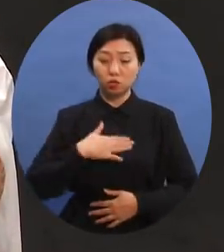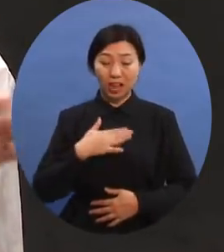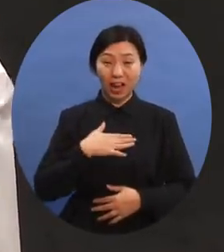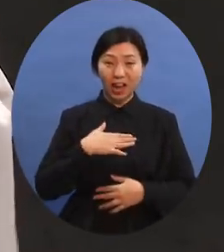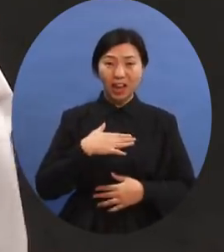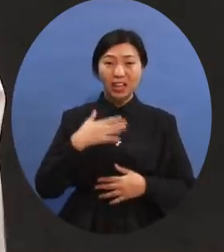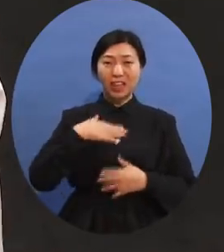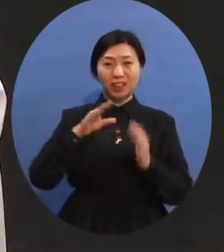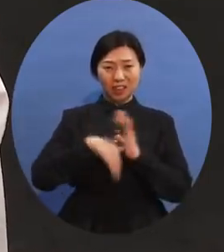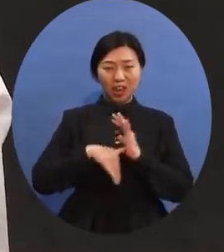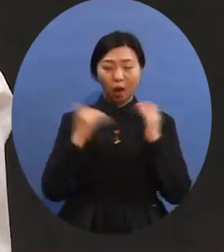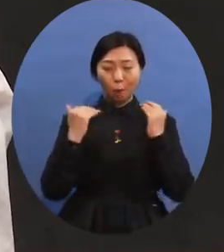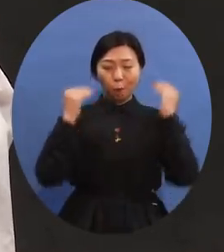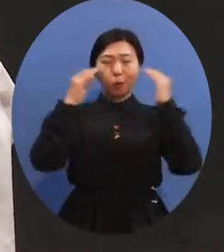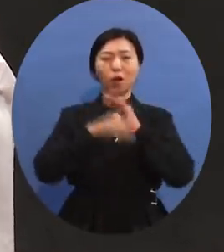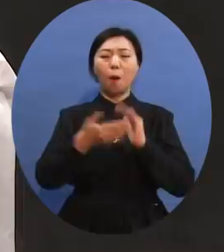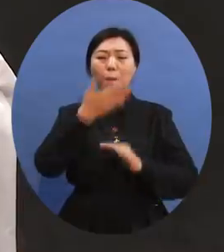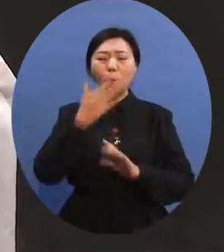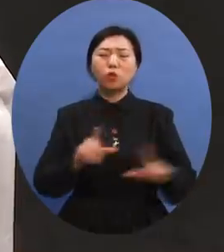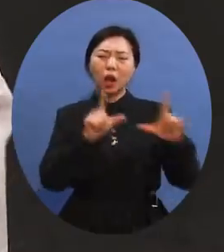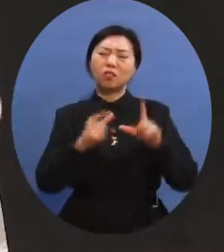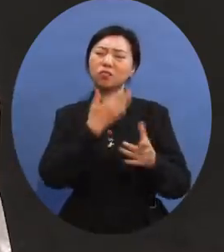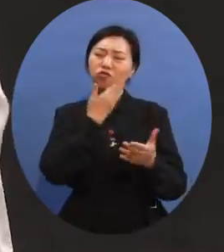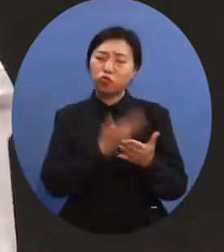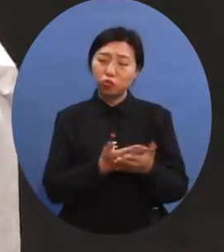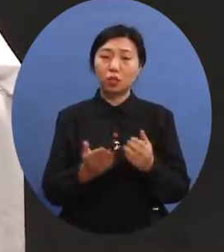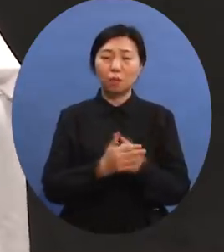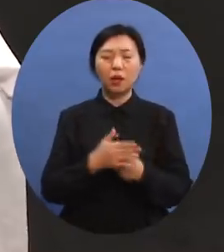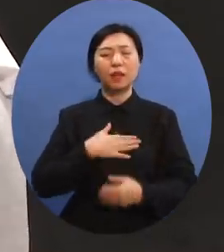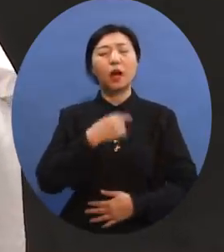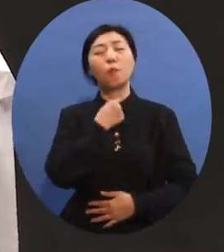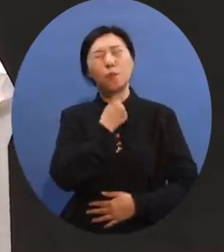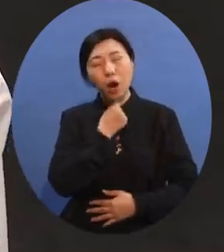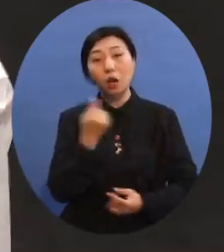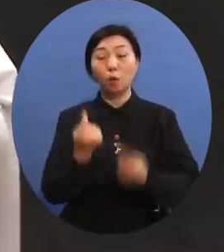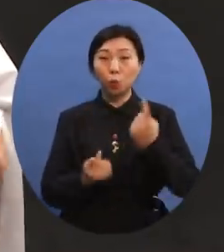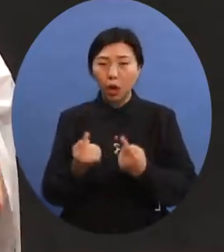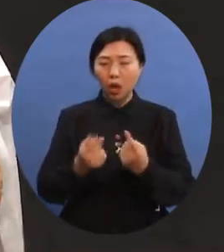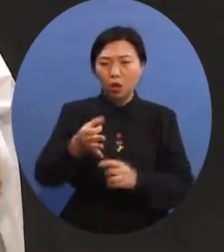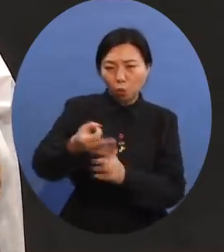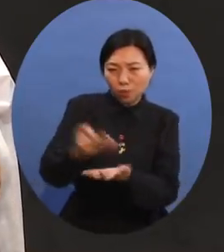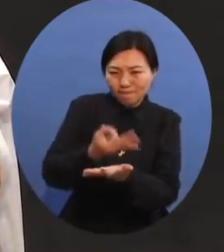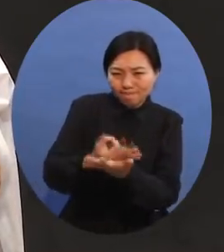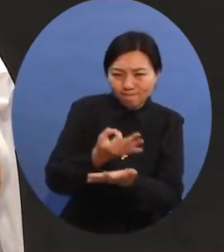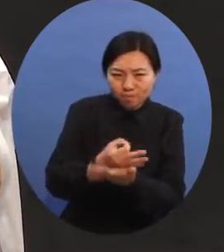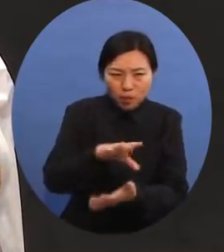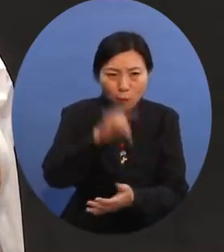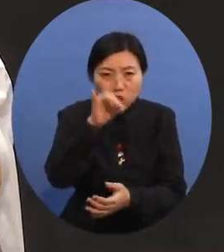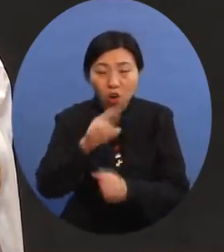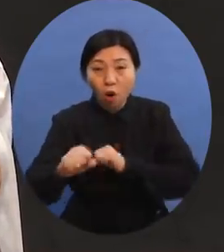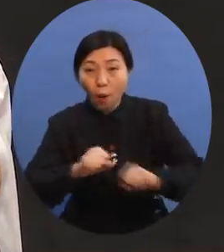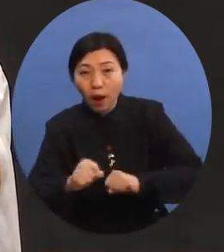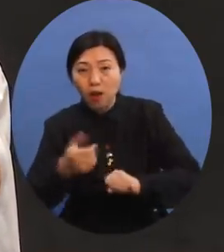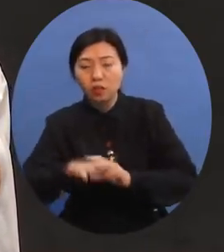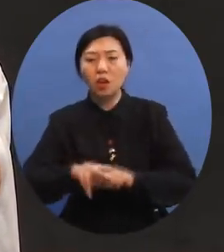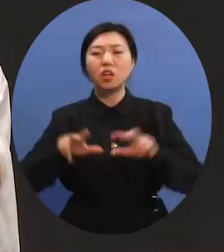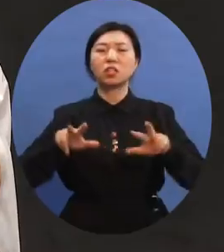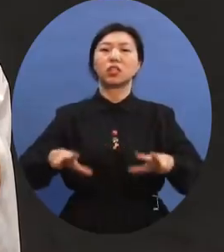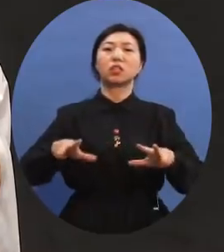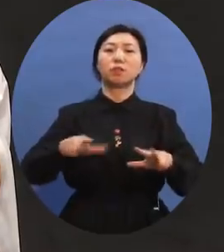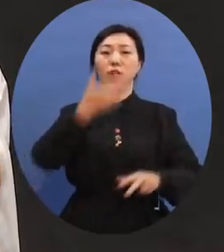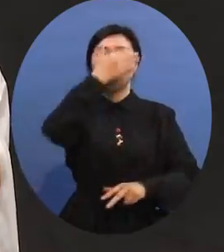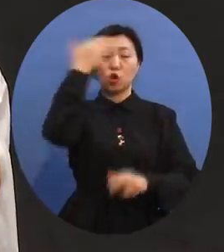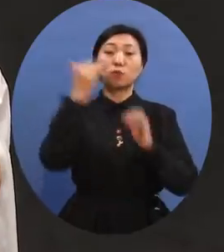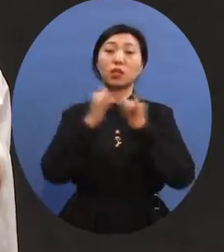잘할 때는 먹고 사는 게 중요하니까 내가 하고 싶은 것보다는 돈벌이 되는 걸 먼저 했는데 우리가 사는 지금